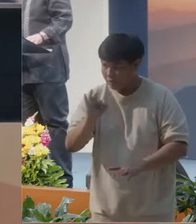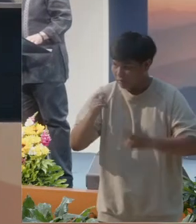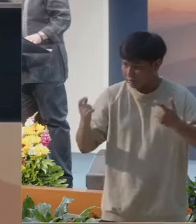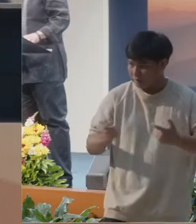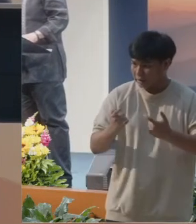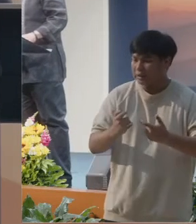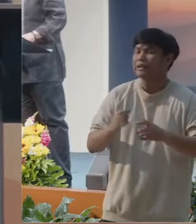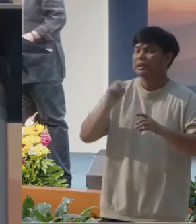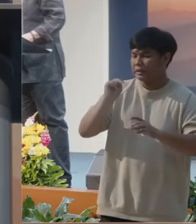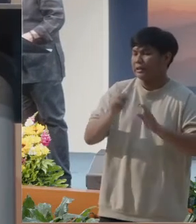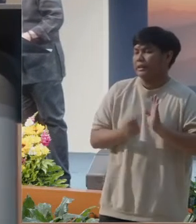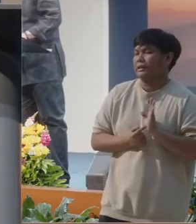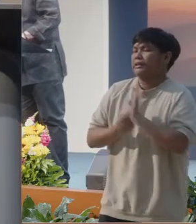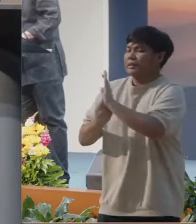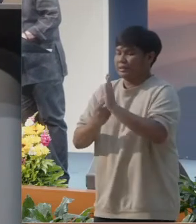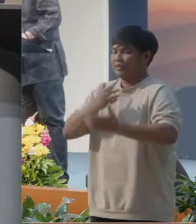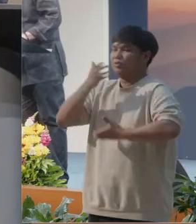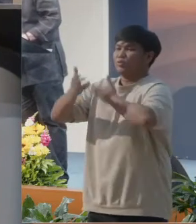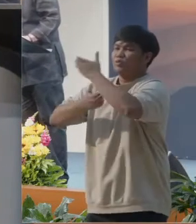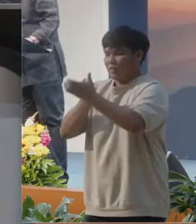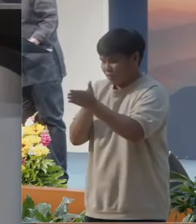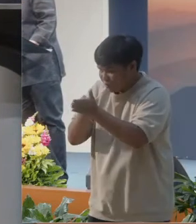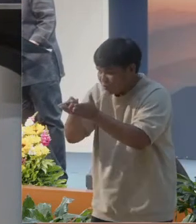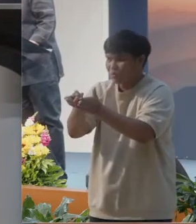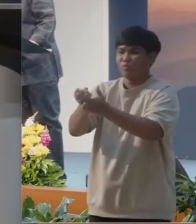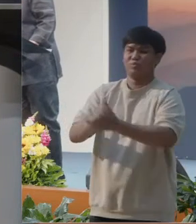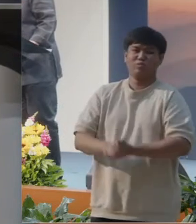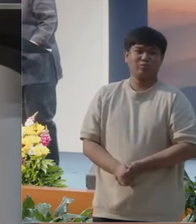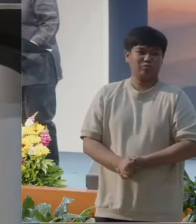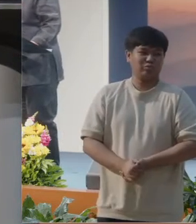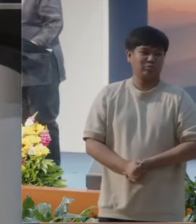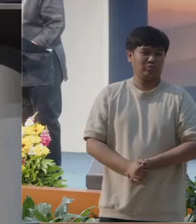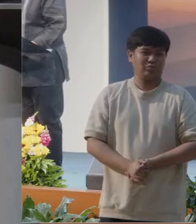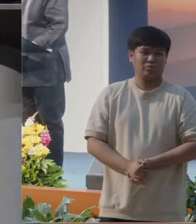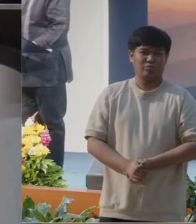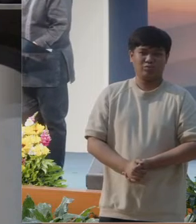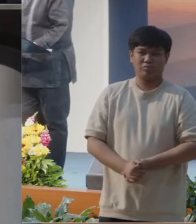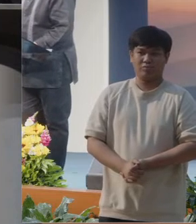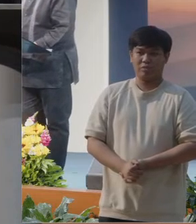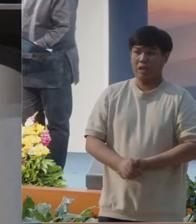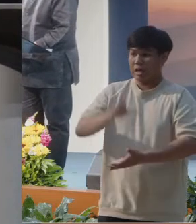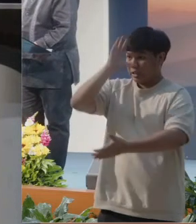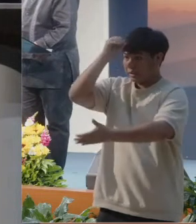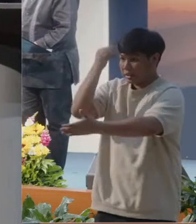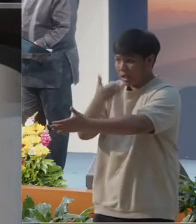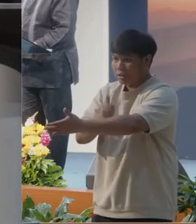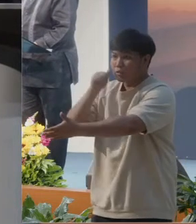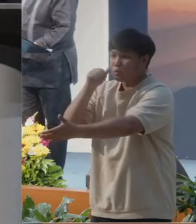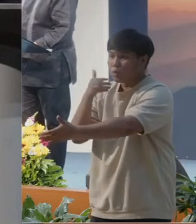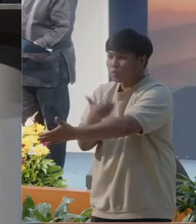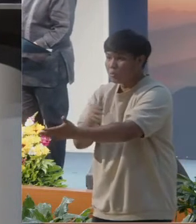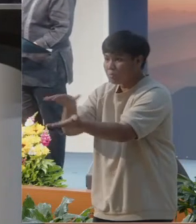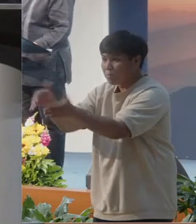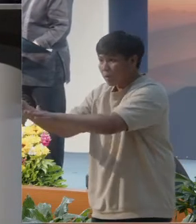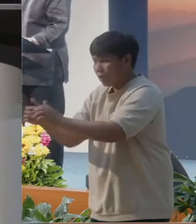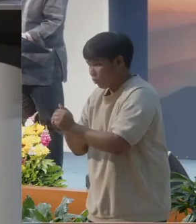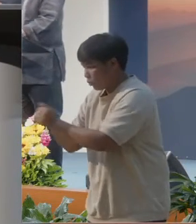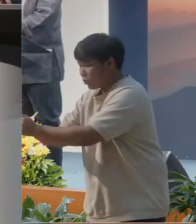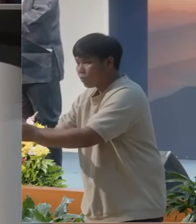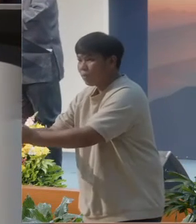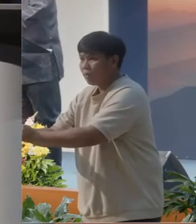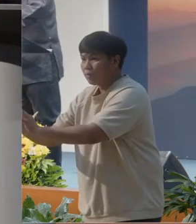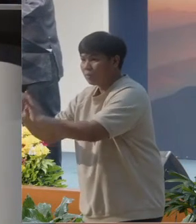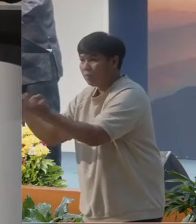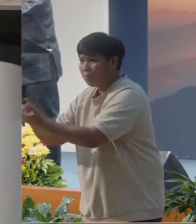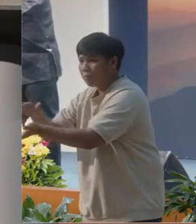nagtatanong, ano pong ibig sabihin na his sons and his daughters? Ang kanyang mga anak na